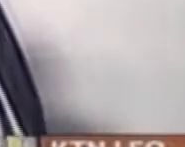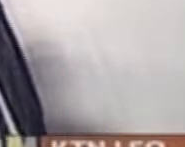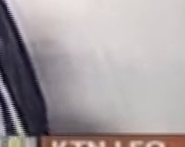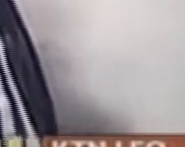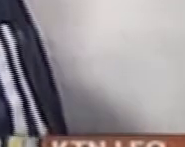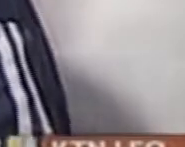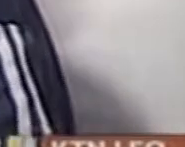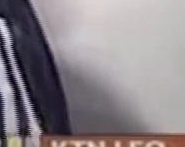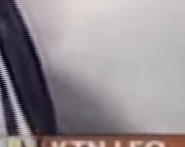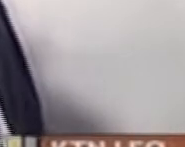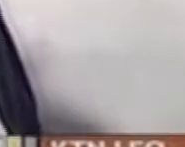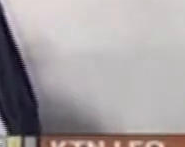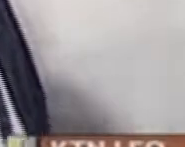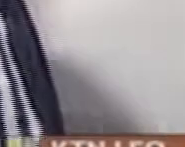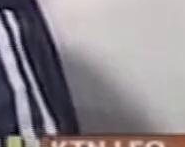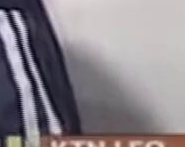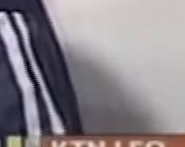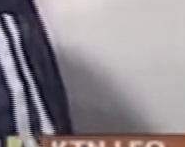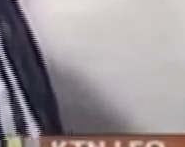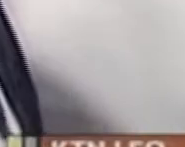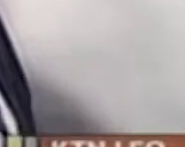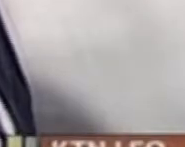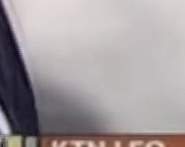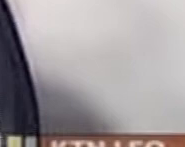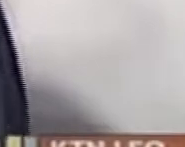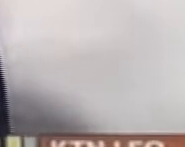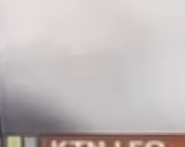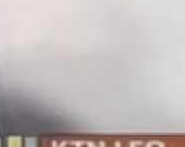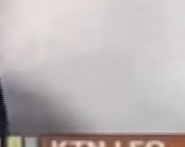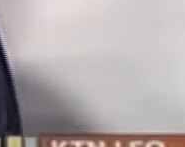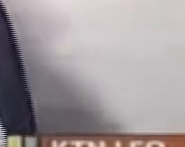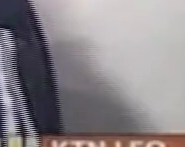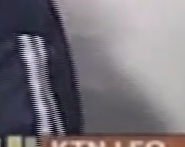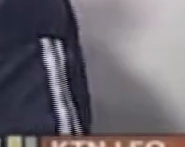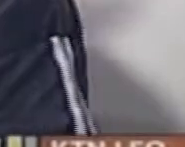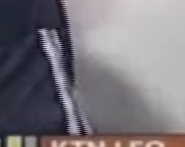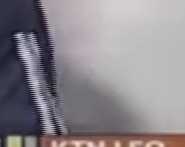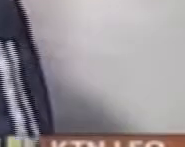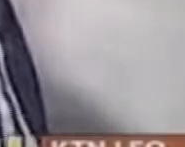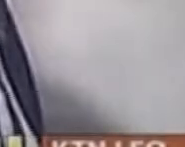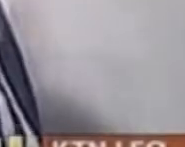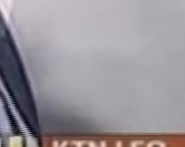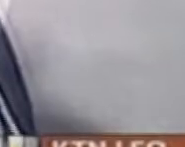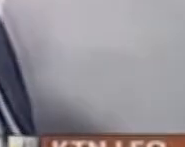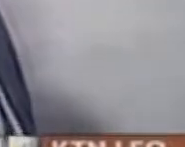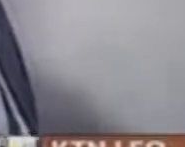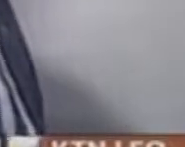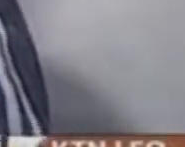Nairobi. Yo, yo, yo, yo. Yo,